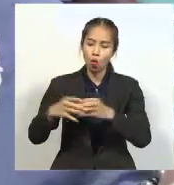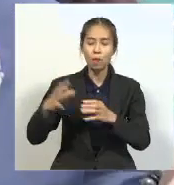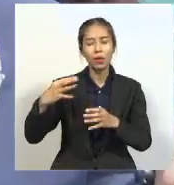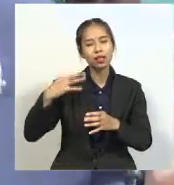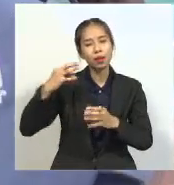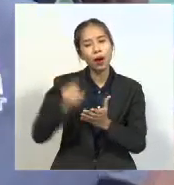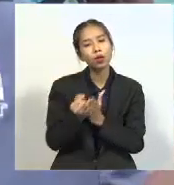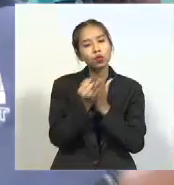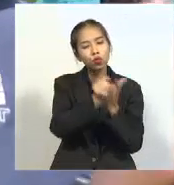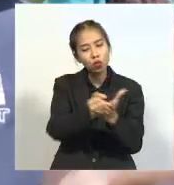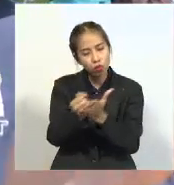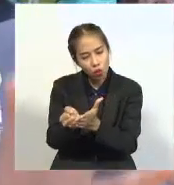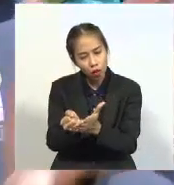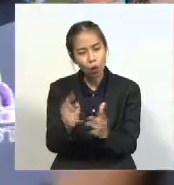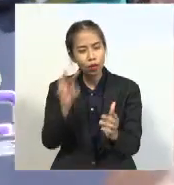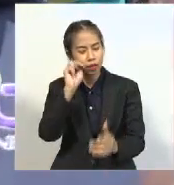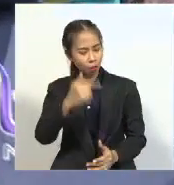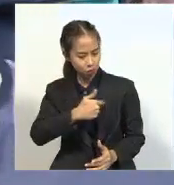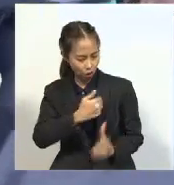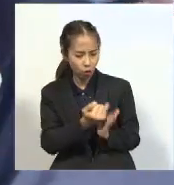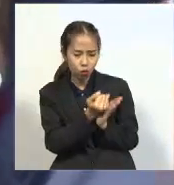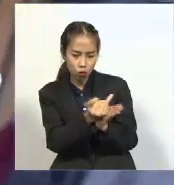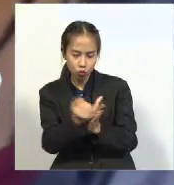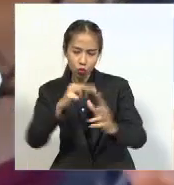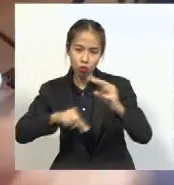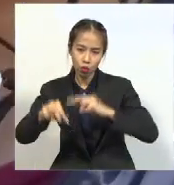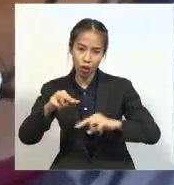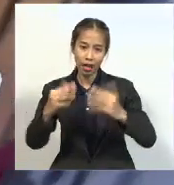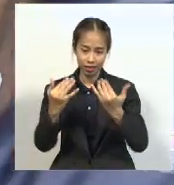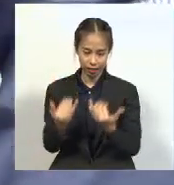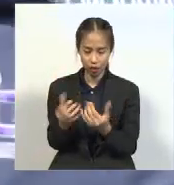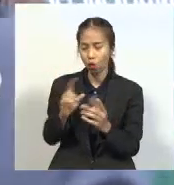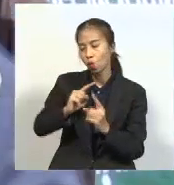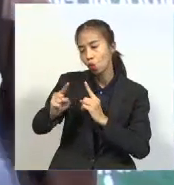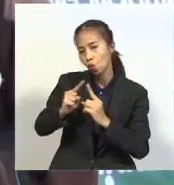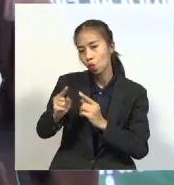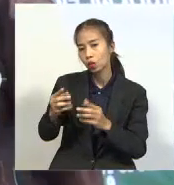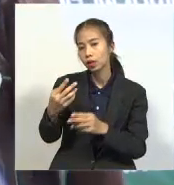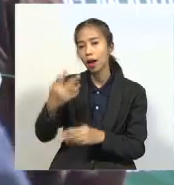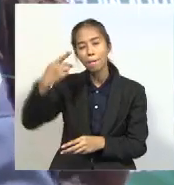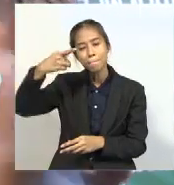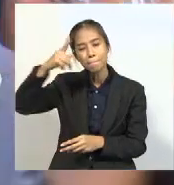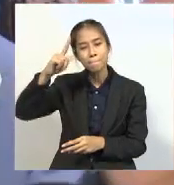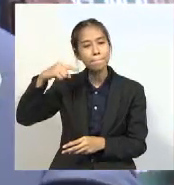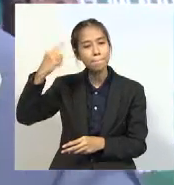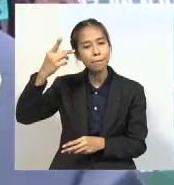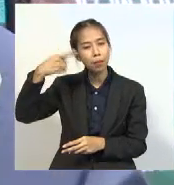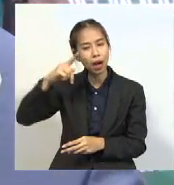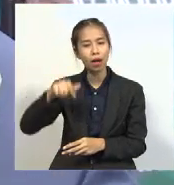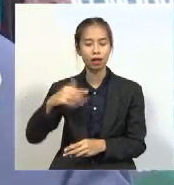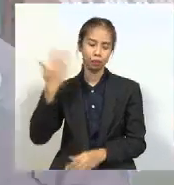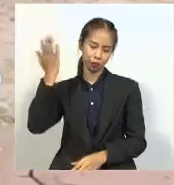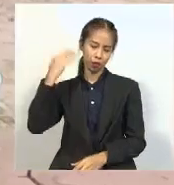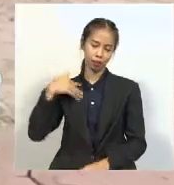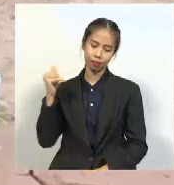ที่เป็นคนที่มีน้ำจิตน้ำใจเข้ามาที่จะช่วยเหลือด้วยค่ะอย่างทีมข่าวก็ได้ลงไปคุยกับคุณป้านะคะก็คือบอกว่าเคยเข้ามาแล้วหล